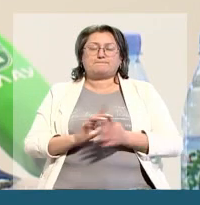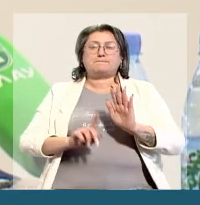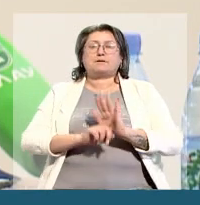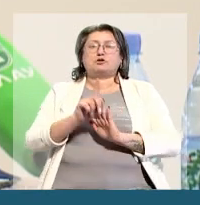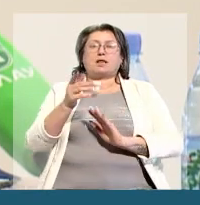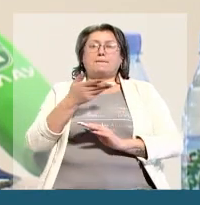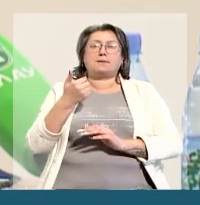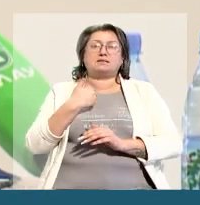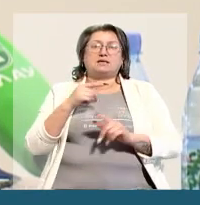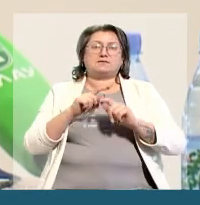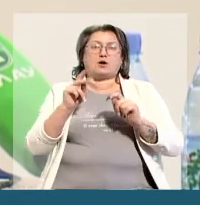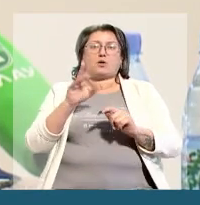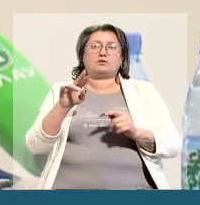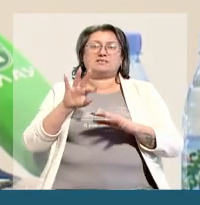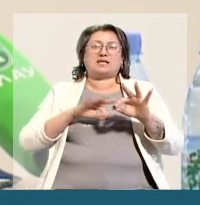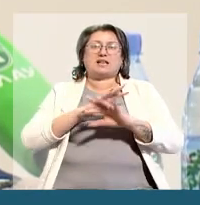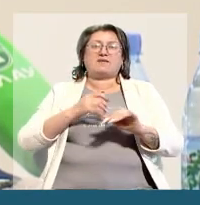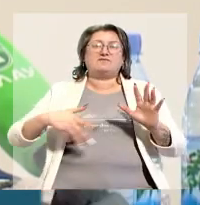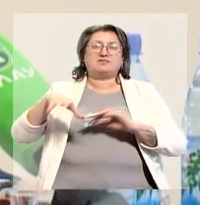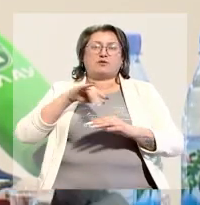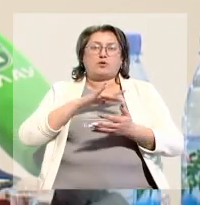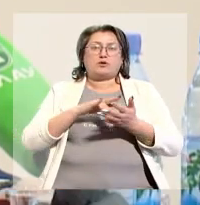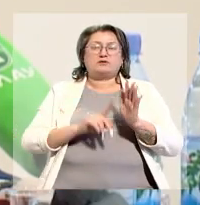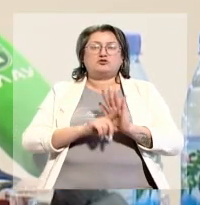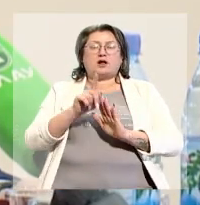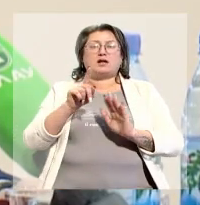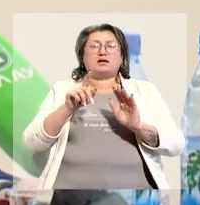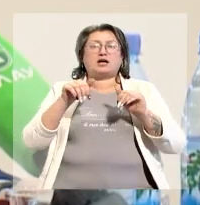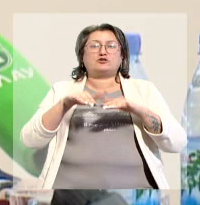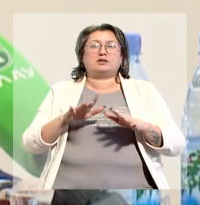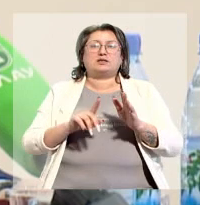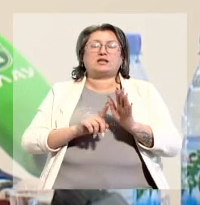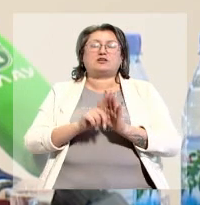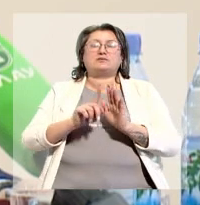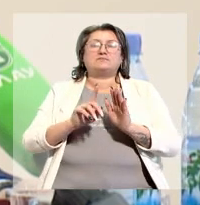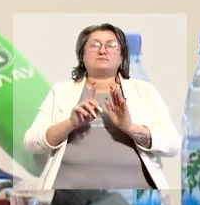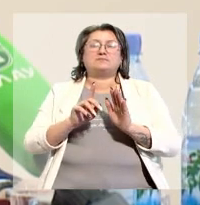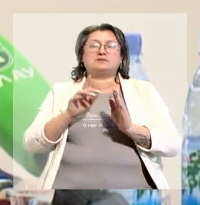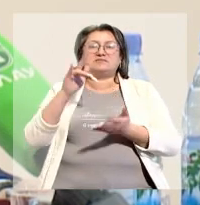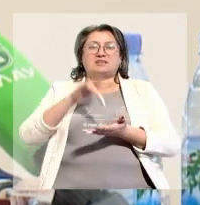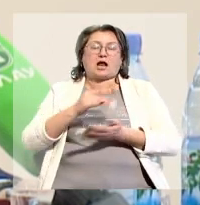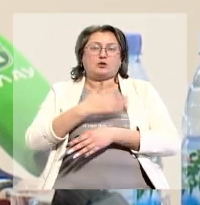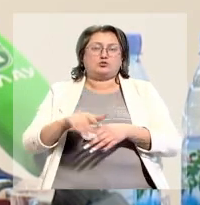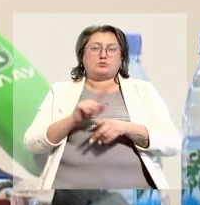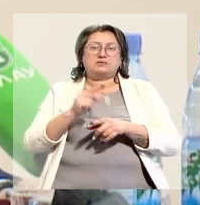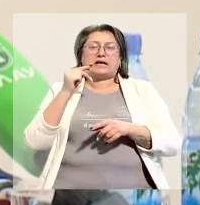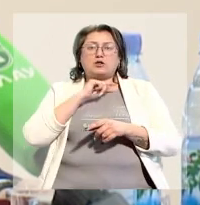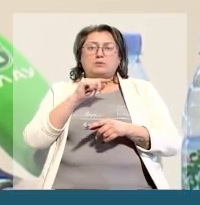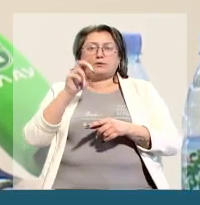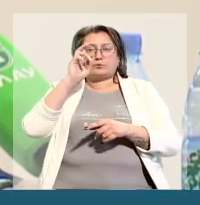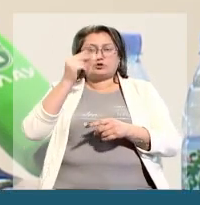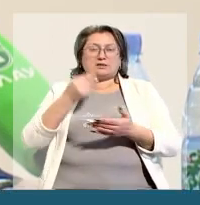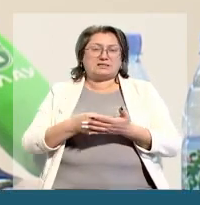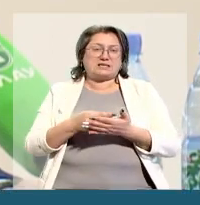Алдымен біз бүкіл қаланың дизайн кодын жасағымыз келді, бірақ бюджет ақшасын үнемдеу үшін орталық көшелерден бастауды жөн көрдік. Алда басқа да